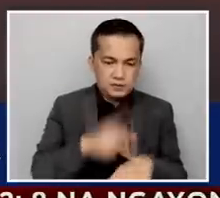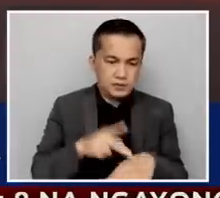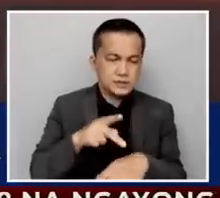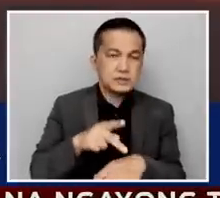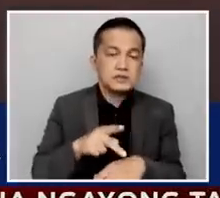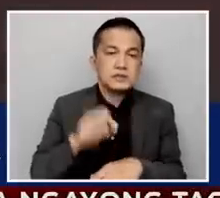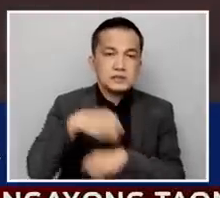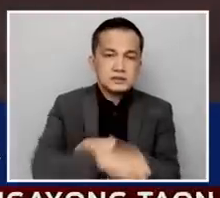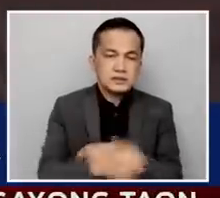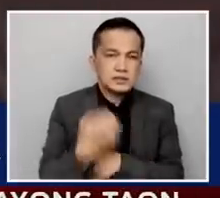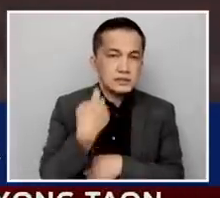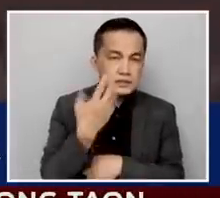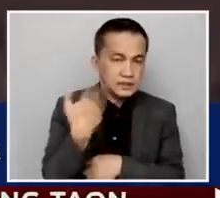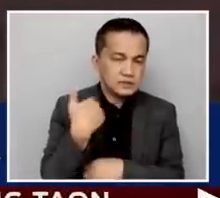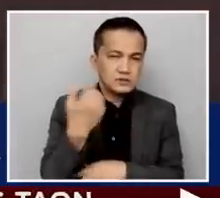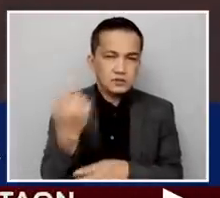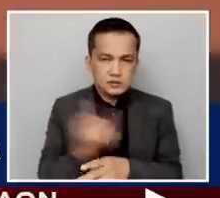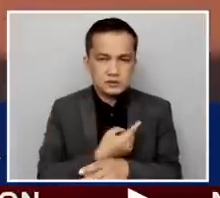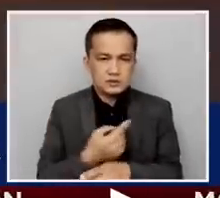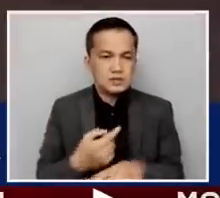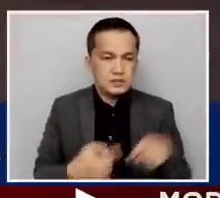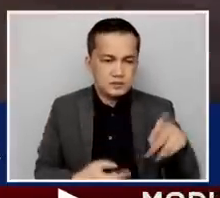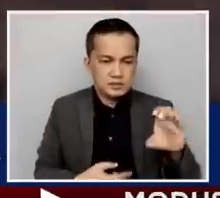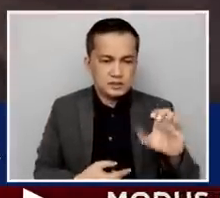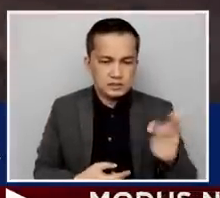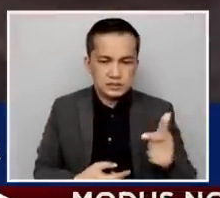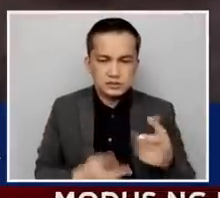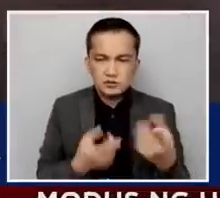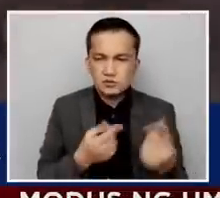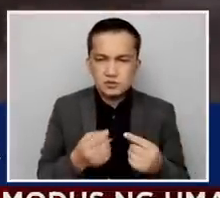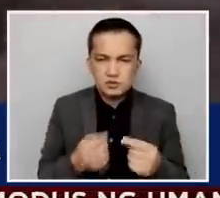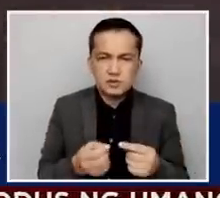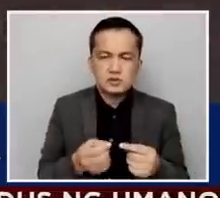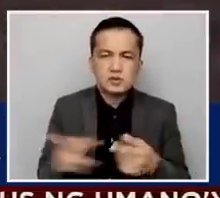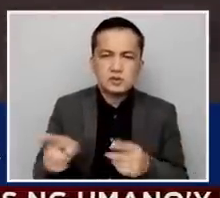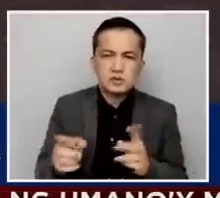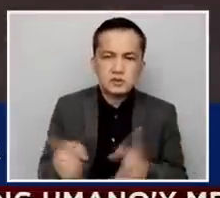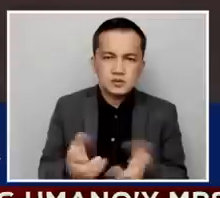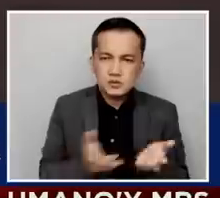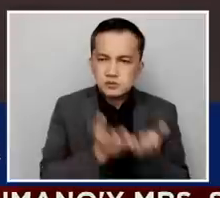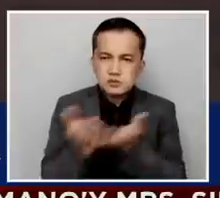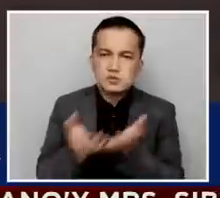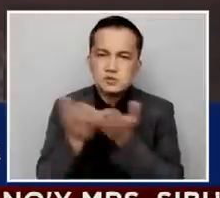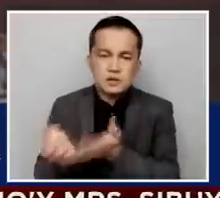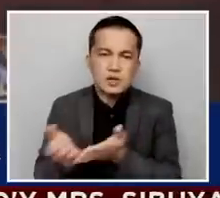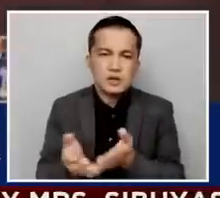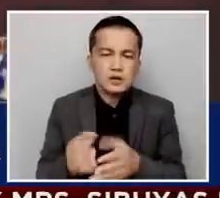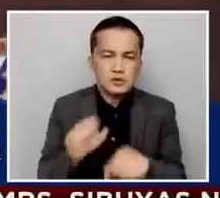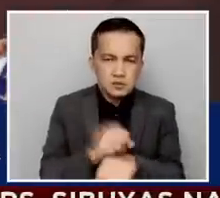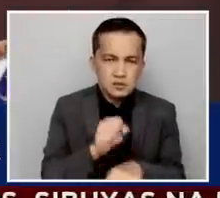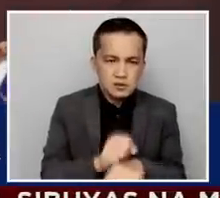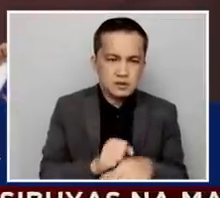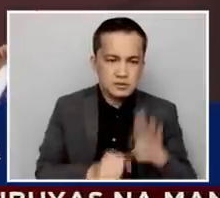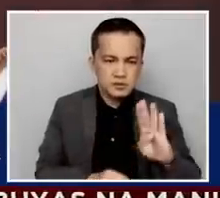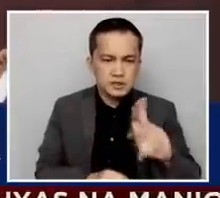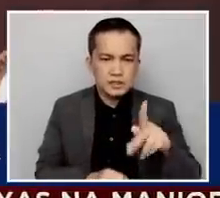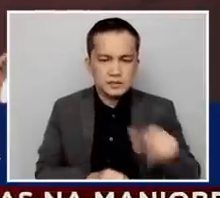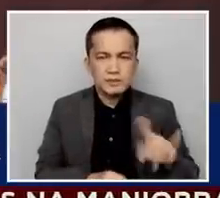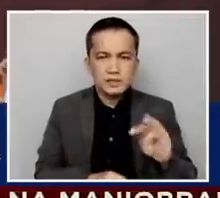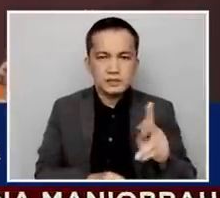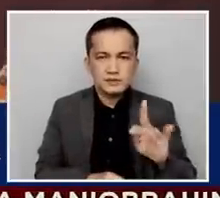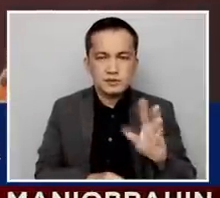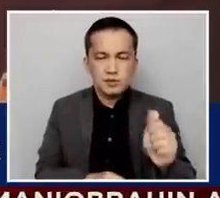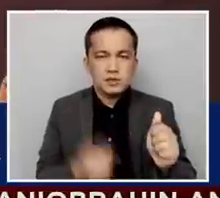PCG, nagsasagawa lamang ng isang rotation at resupply mission sa BRP Sierra Madre ang BRP Malapascua noong